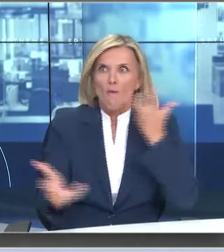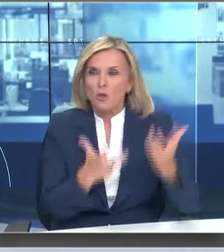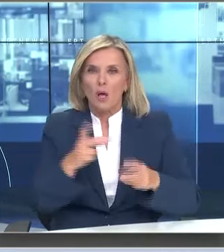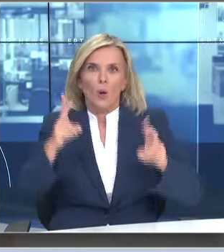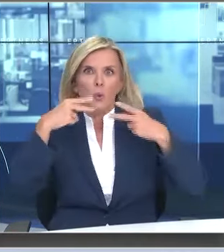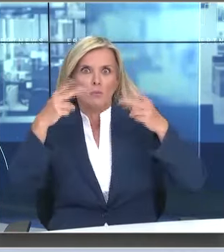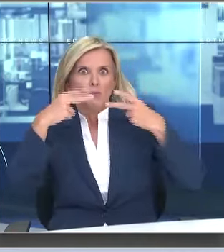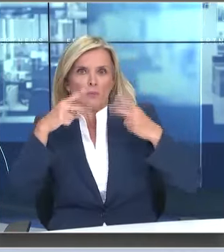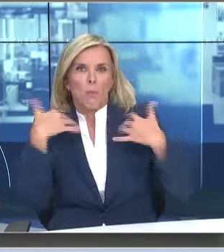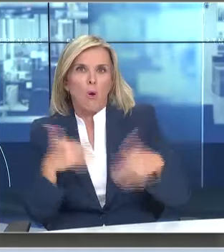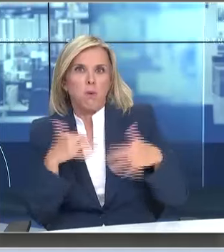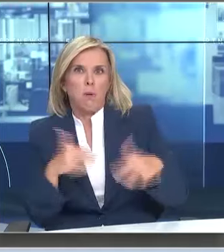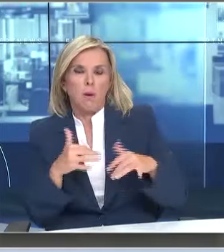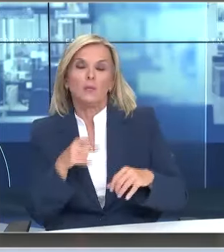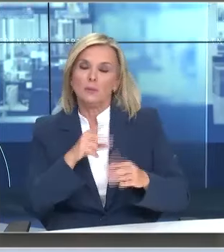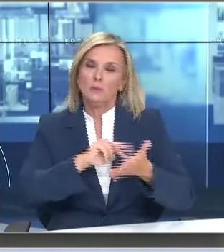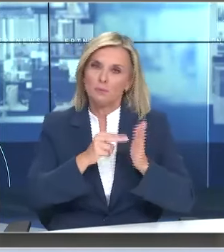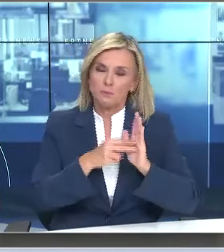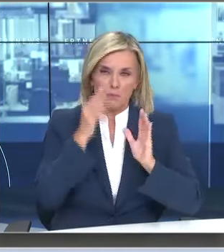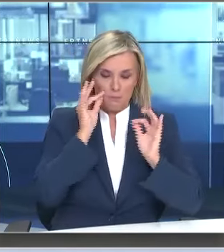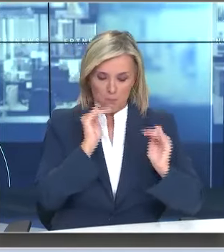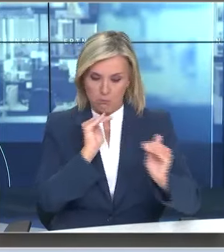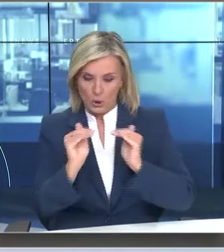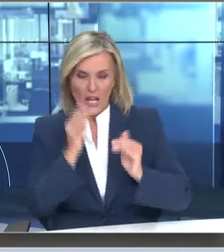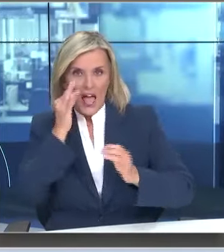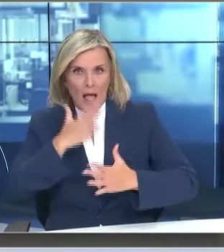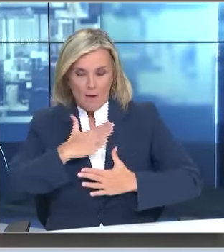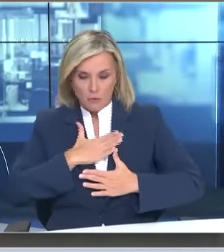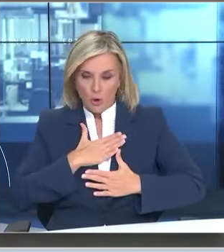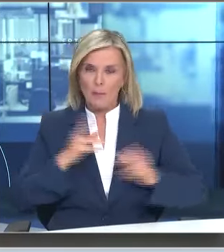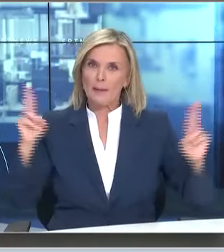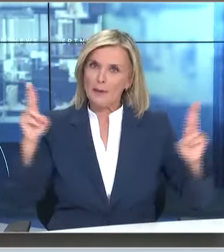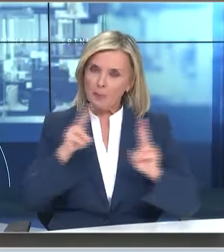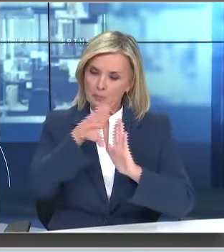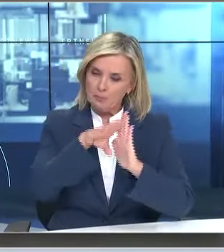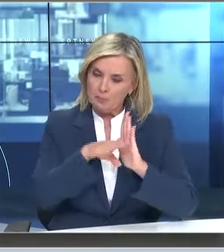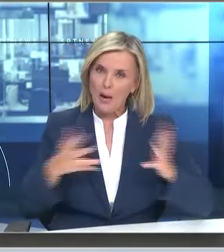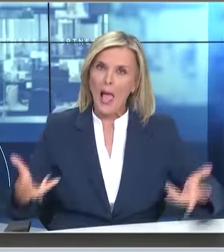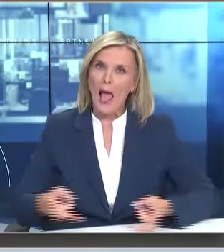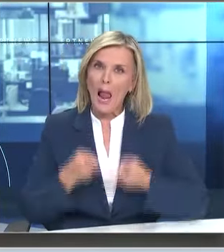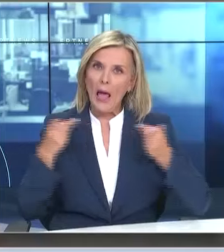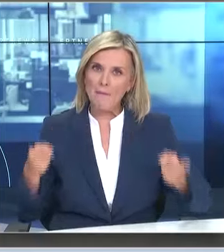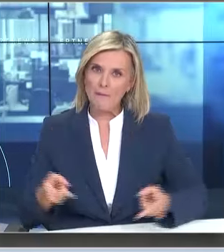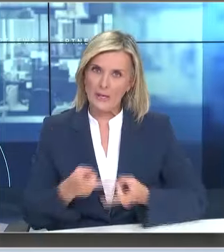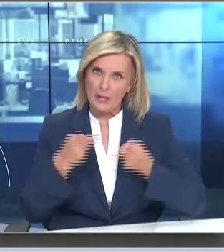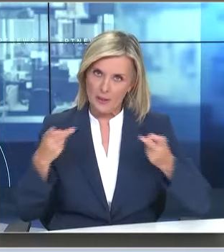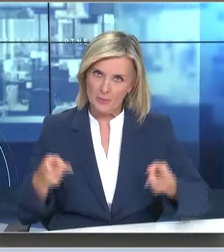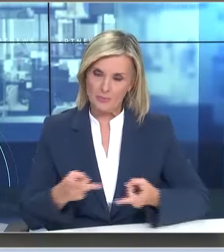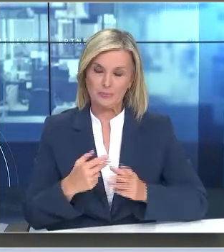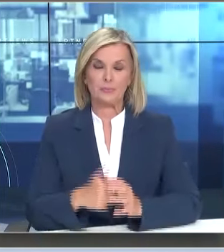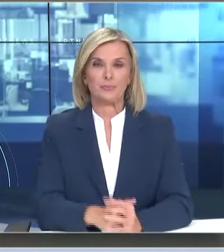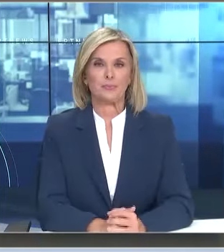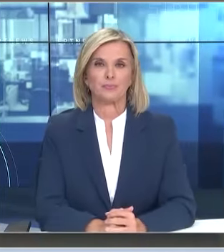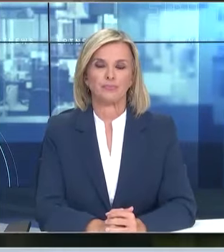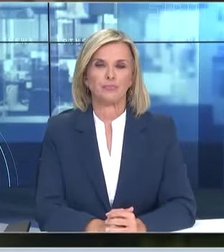την έκθεση σε αυτού του είδους των μολυσμένων αερά. Καλό είναι ό,τι λιγότερες επιβαρύνσεις κάνουμε να τις επιτύχουμε άμεσα. Μπορούμε να κάνουμε... Αυτά